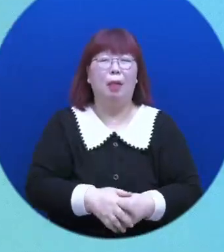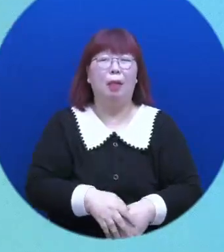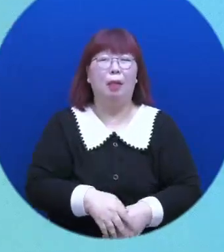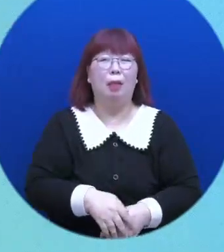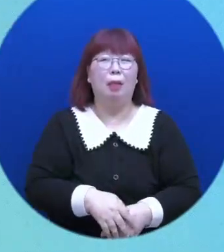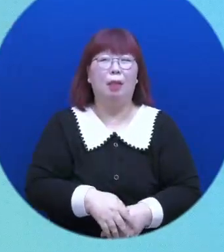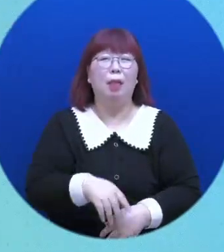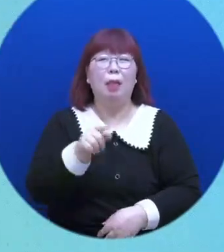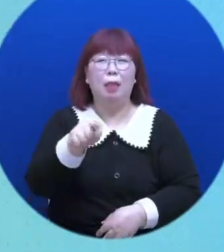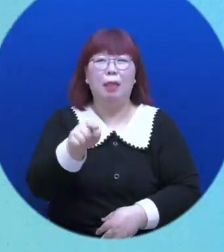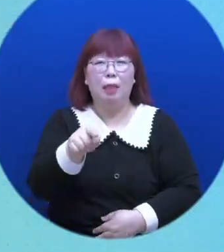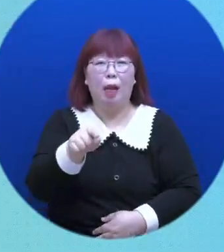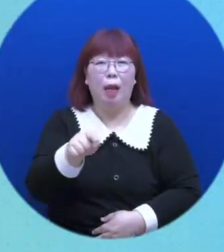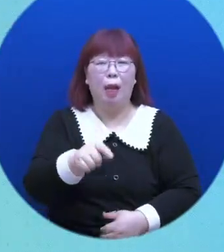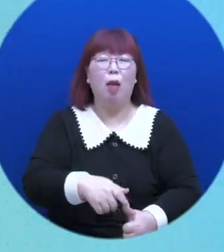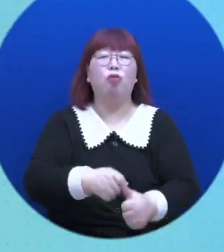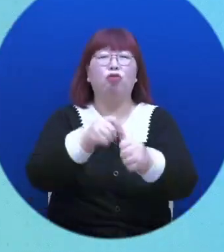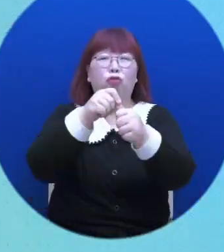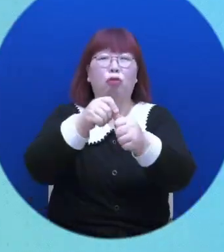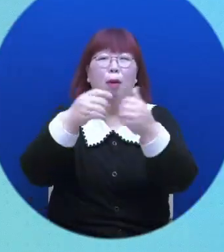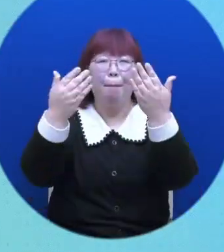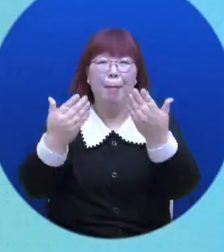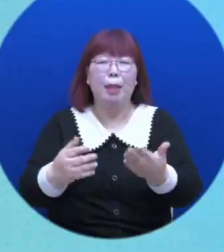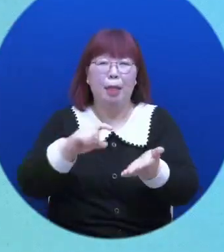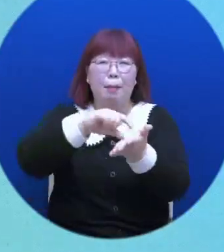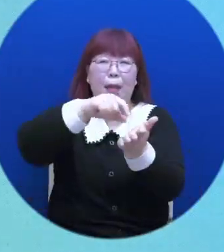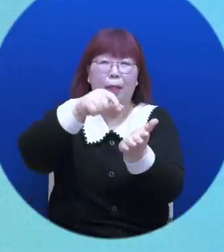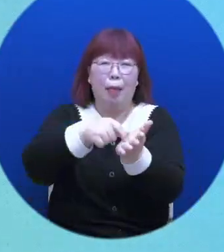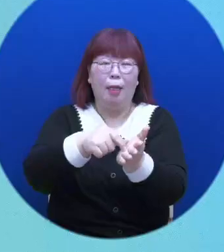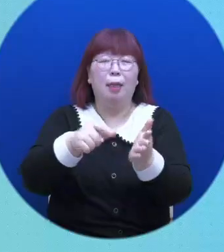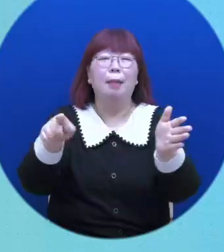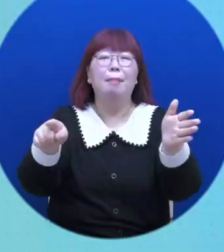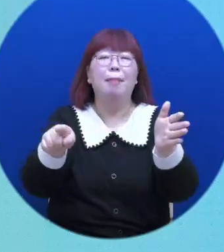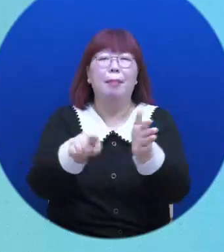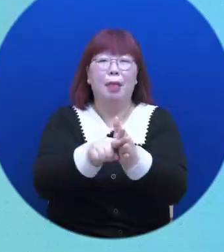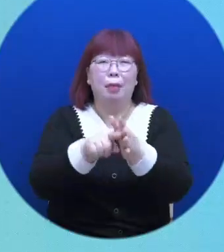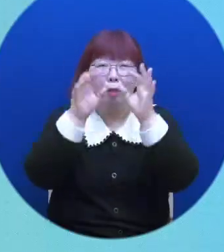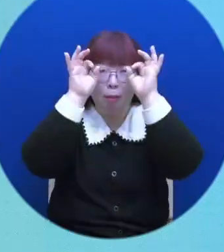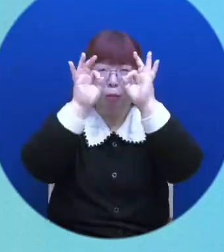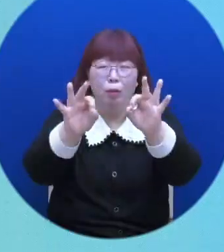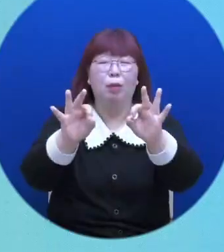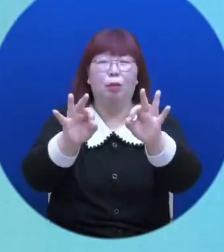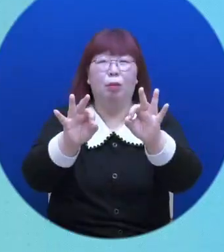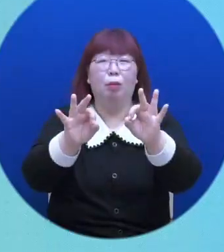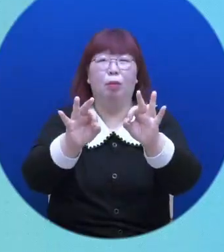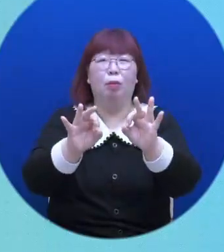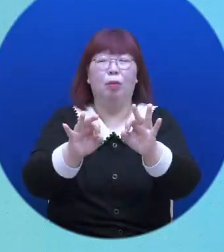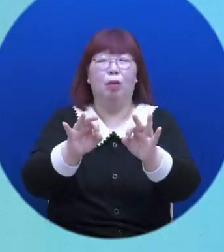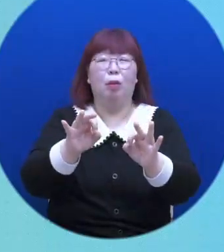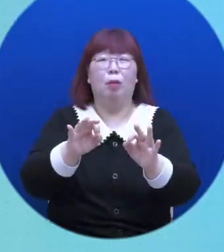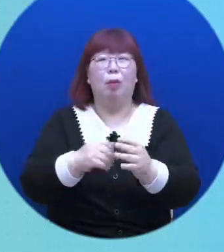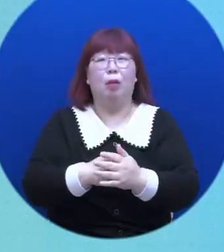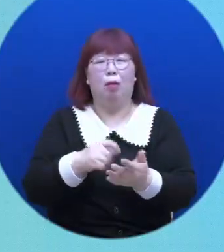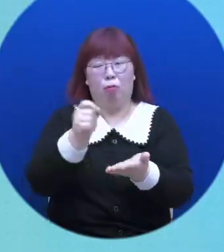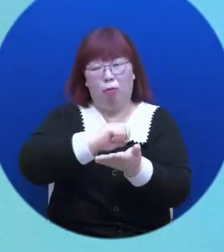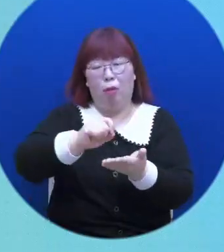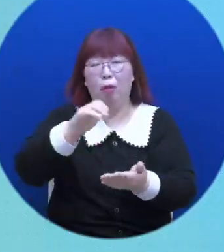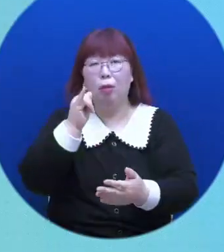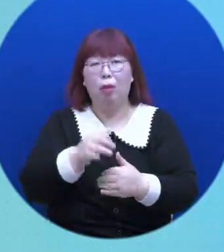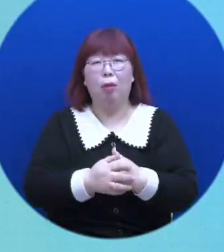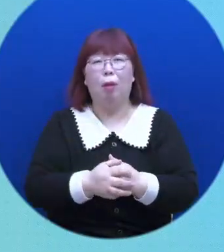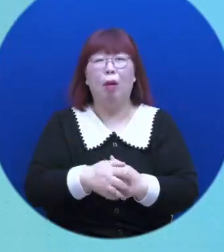그가 구원받을 만한 믿음을 보시고, 성경은 그렇게